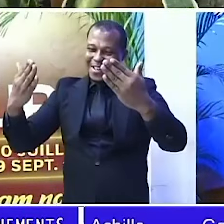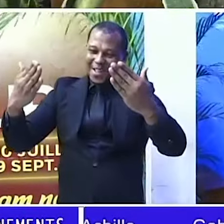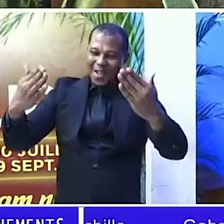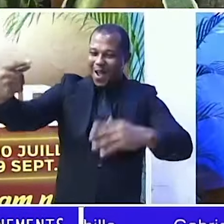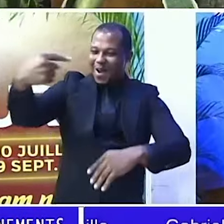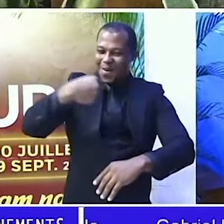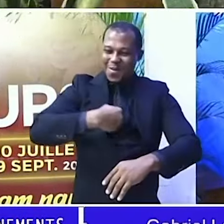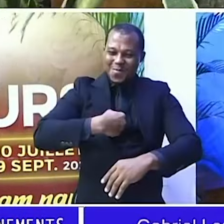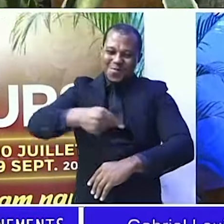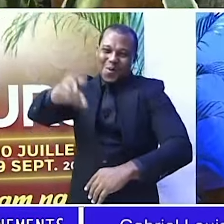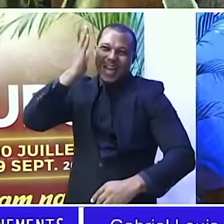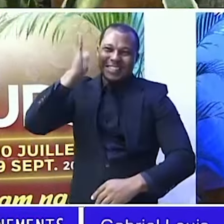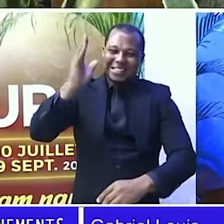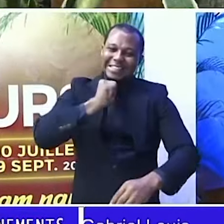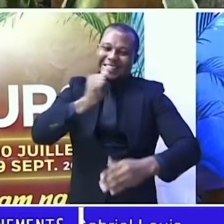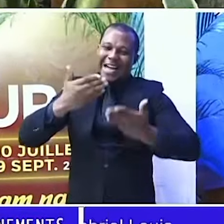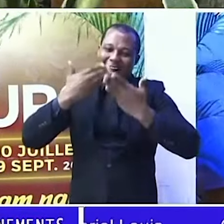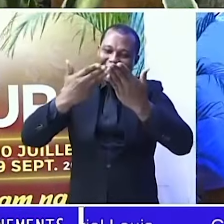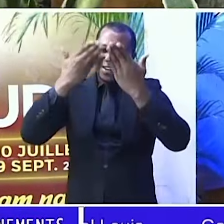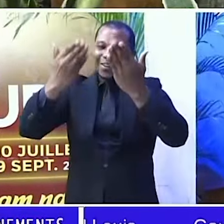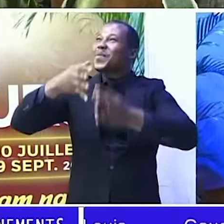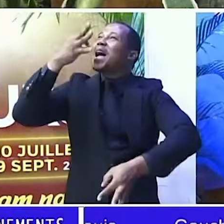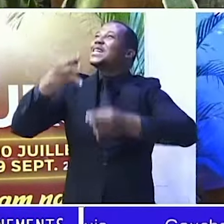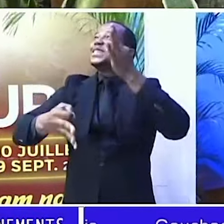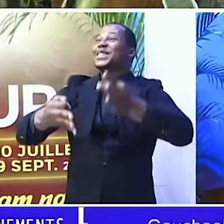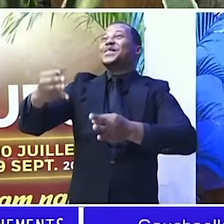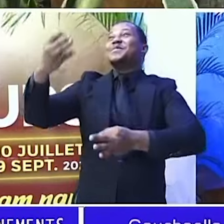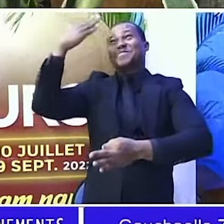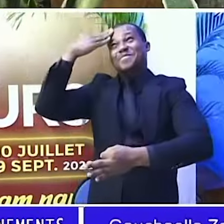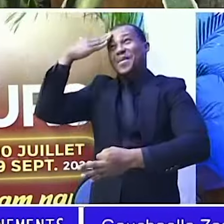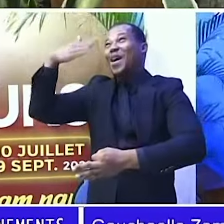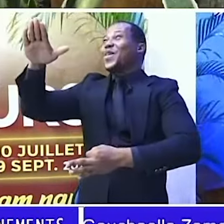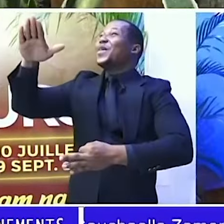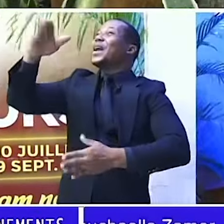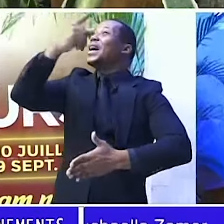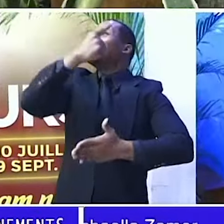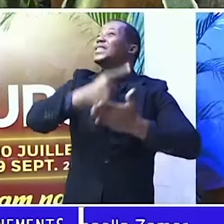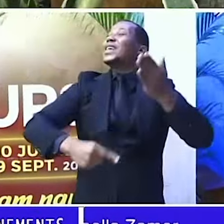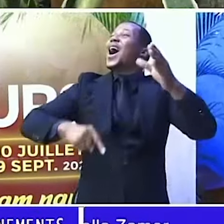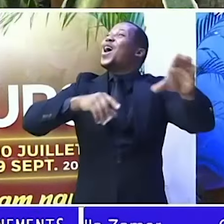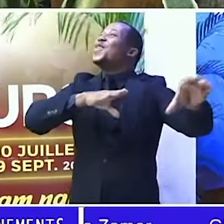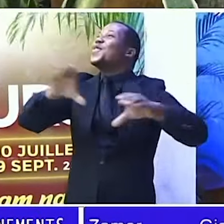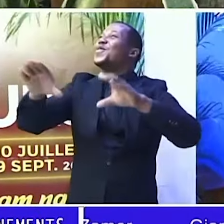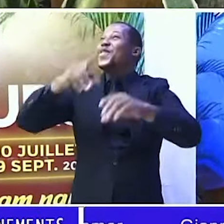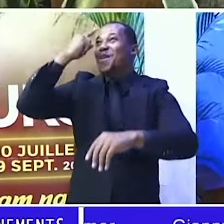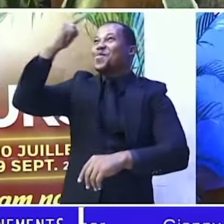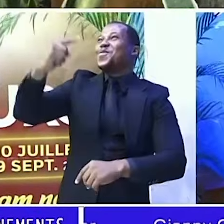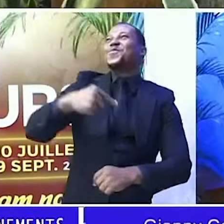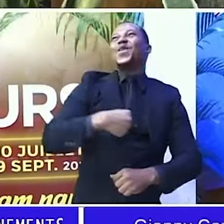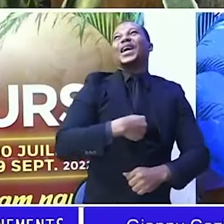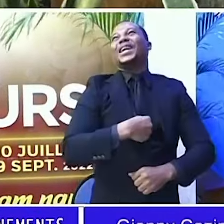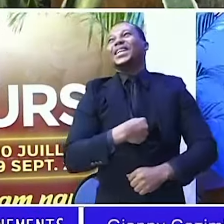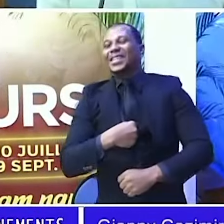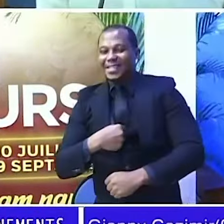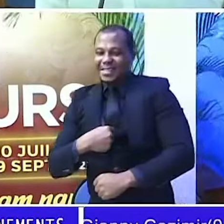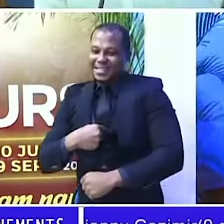Moi, t'as un grand, si pas ta récolette, ça vous fait pour nous.